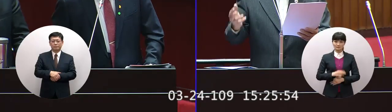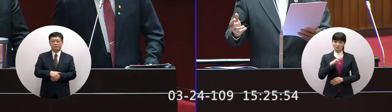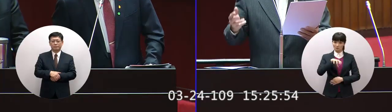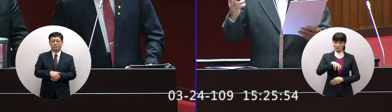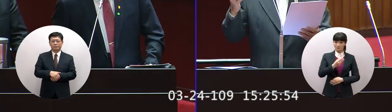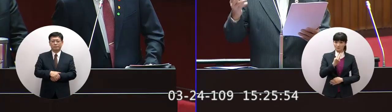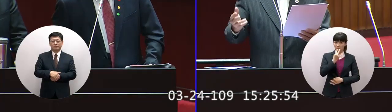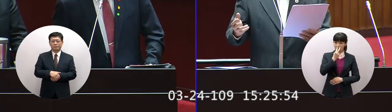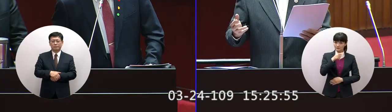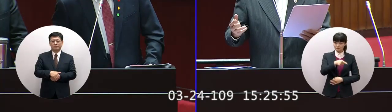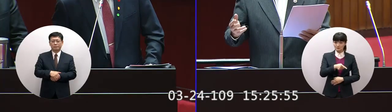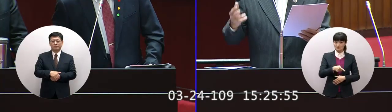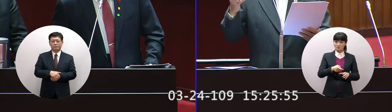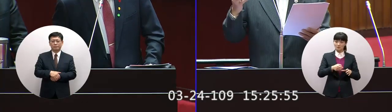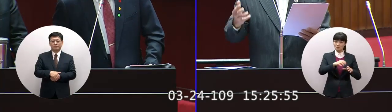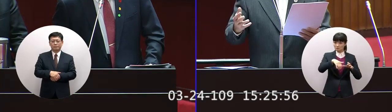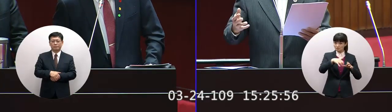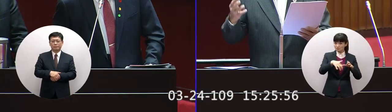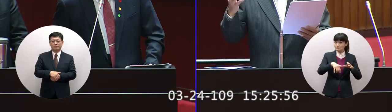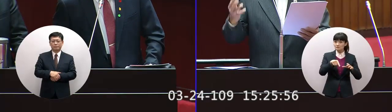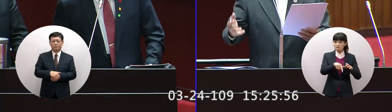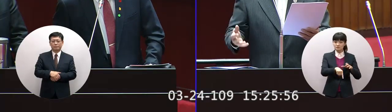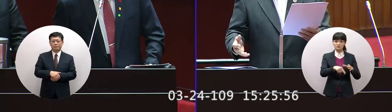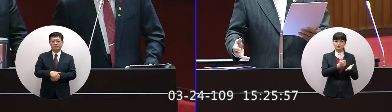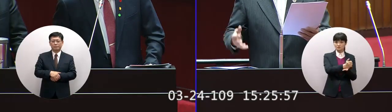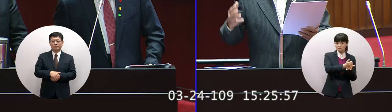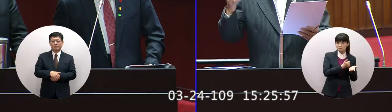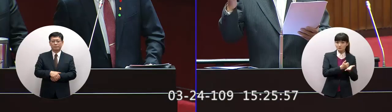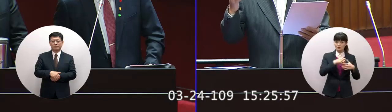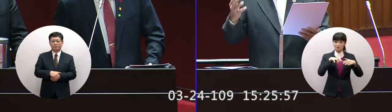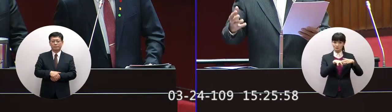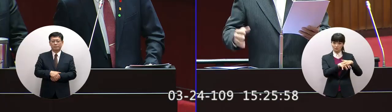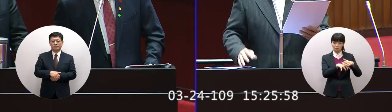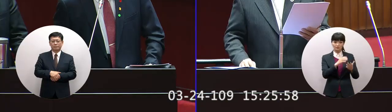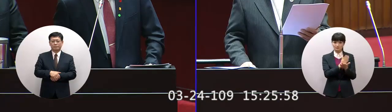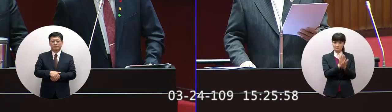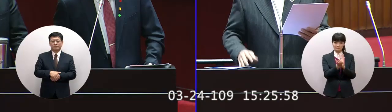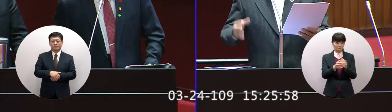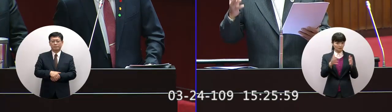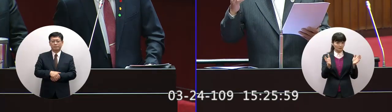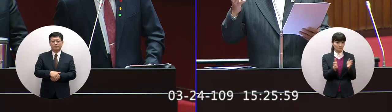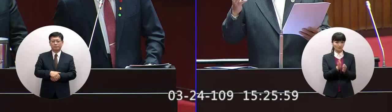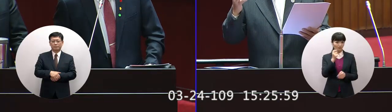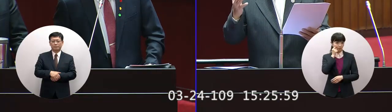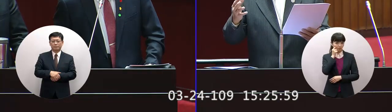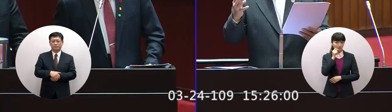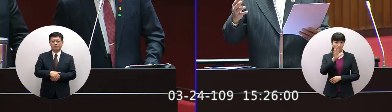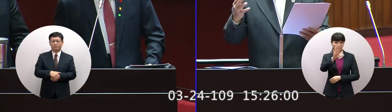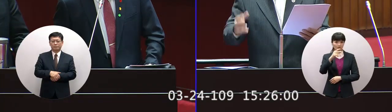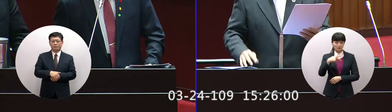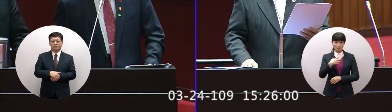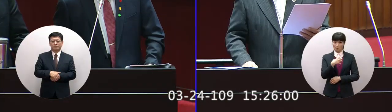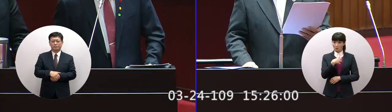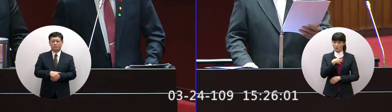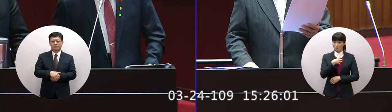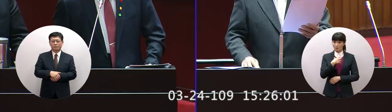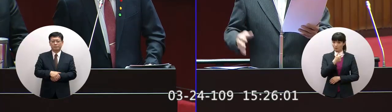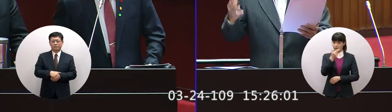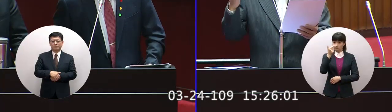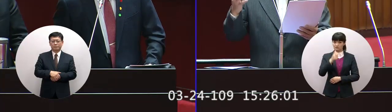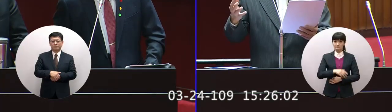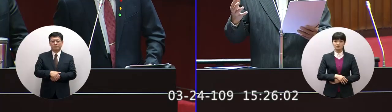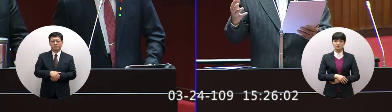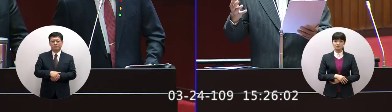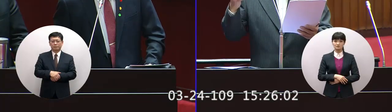然气的开采、纯净、运输、储存都有很高的困难度，还有很大的危险性。